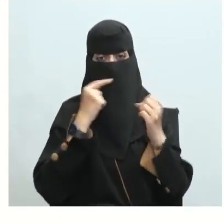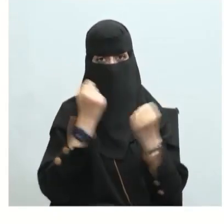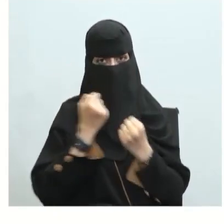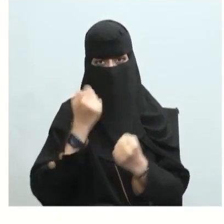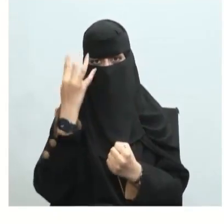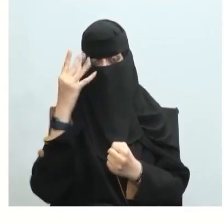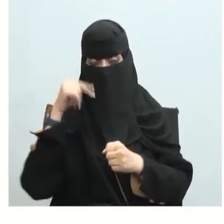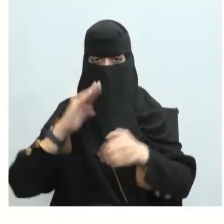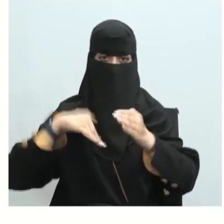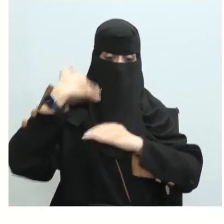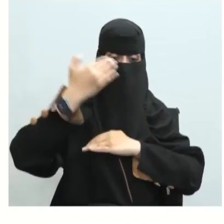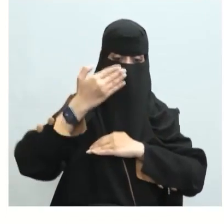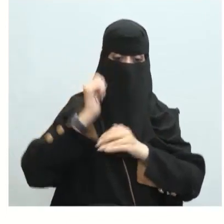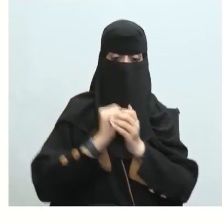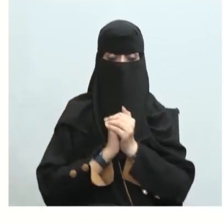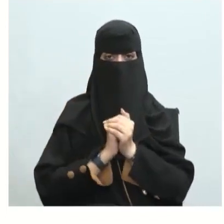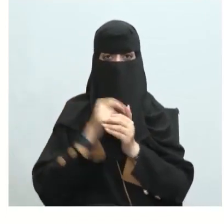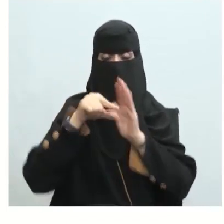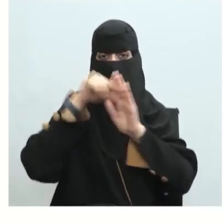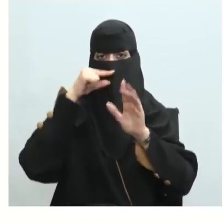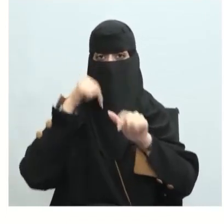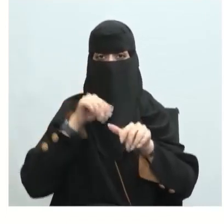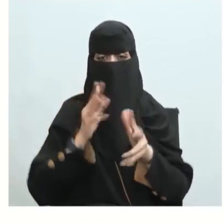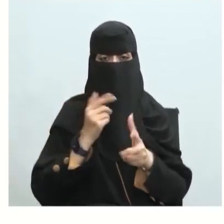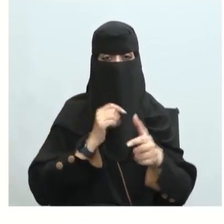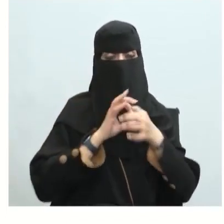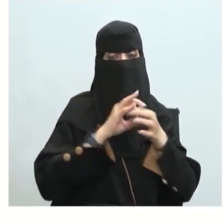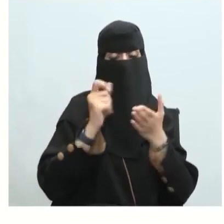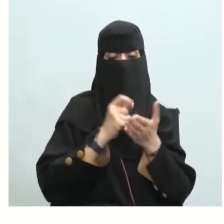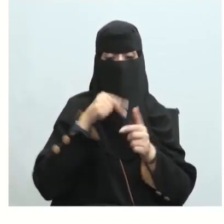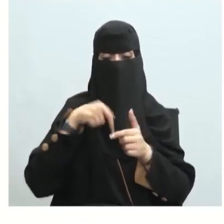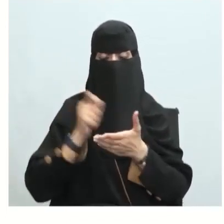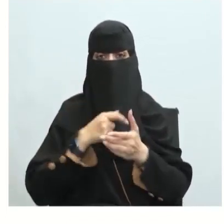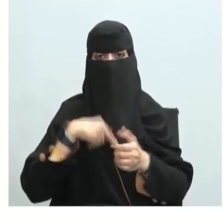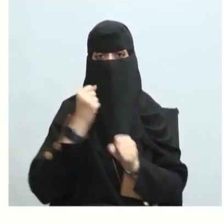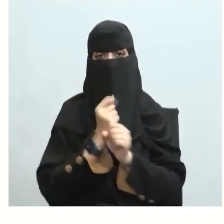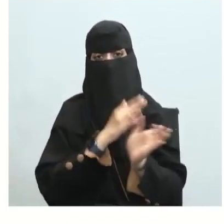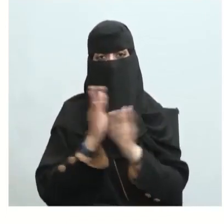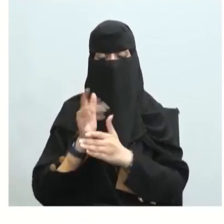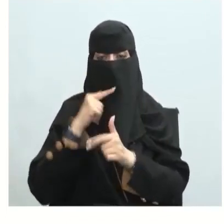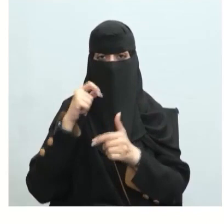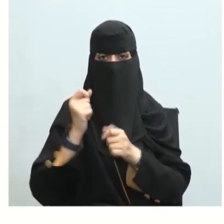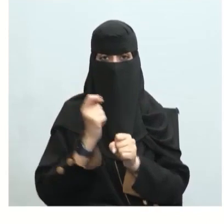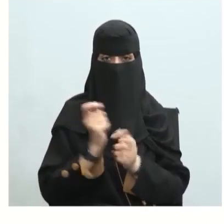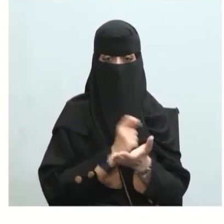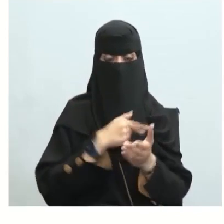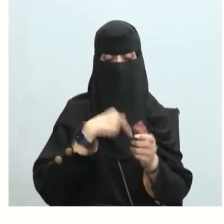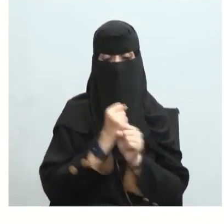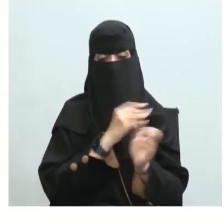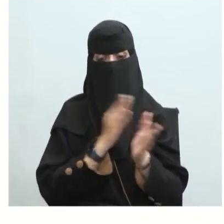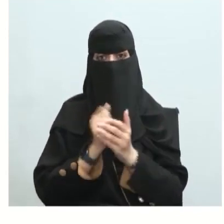الرابعه وحده التدريبيه الرابعه بعنوان كفايه التواصل الكتابي الكتابه الوظيفيه الكتابه